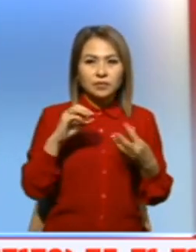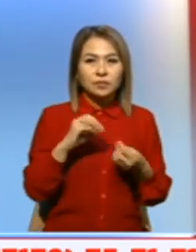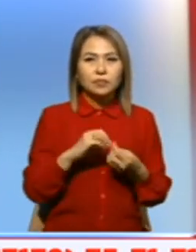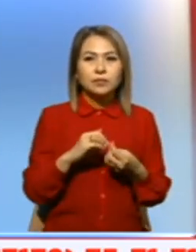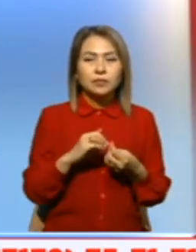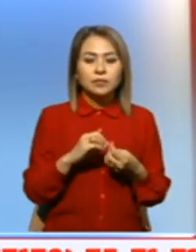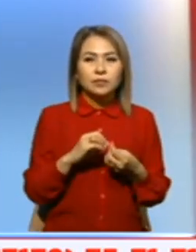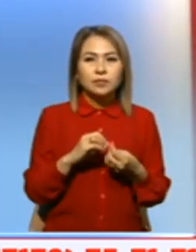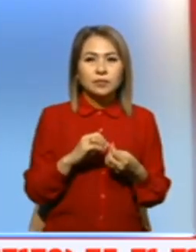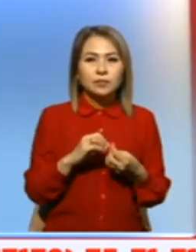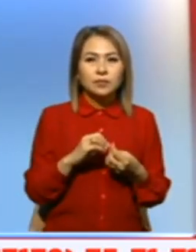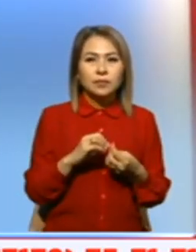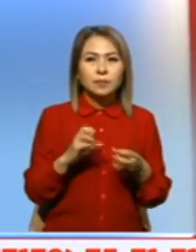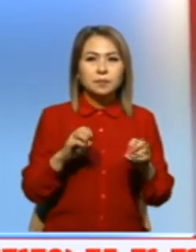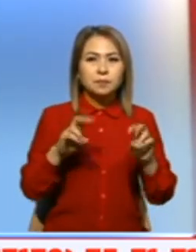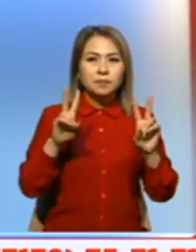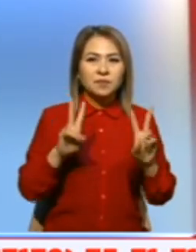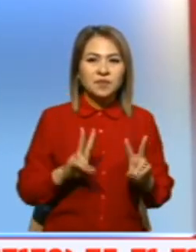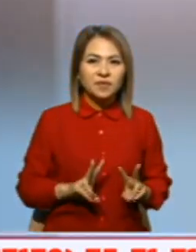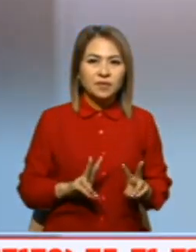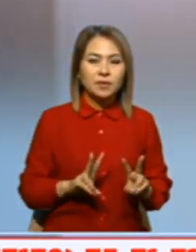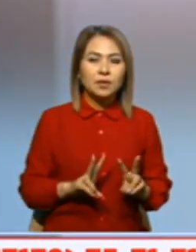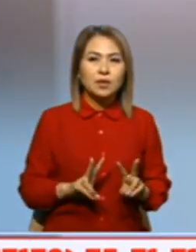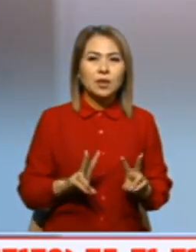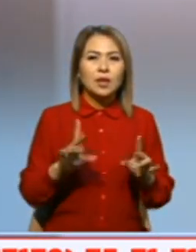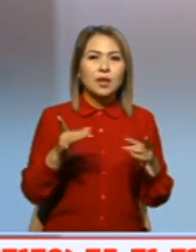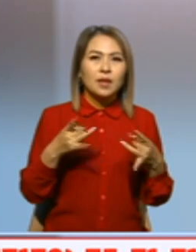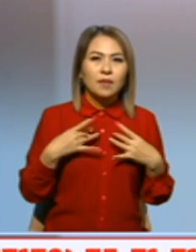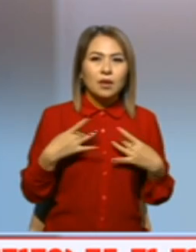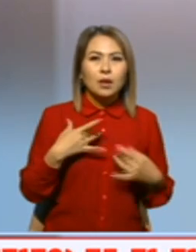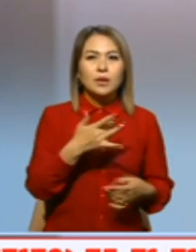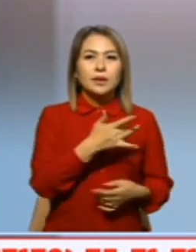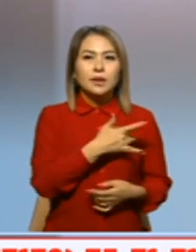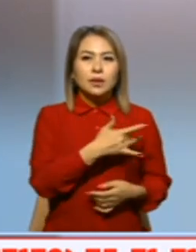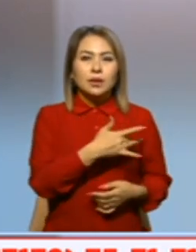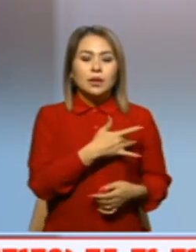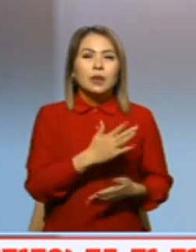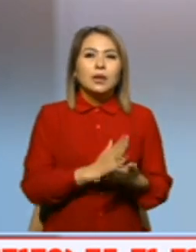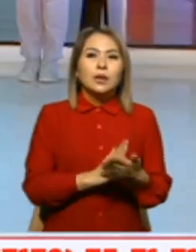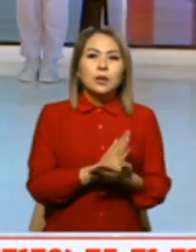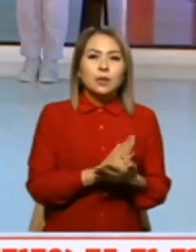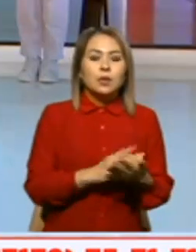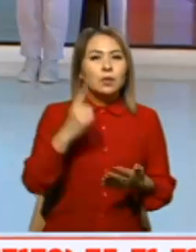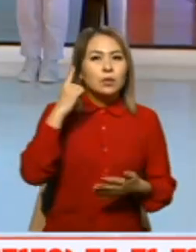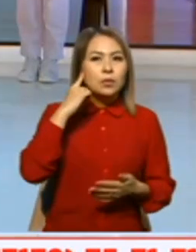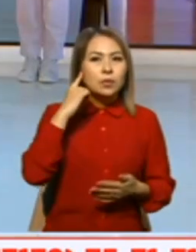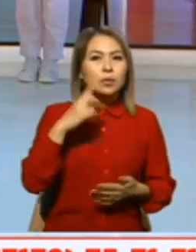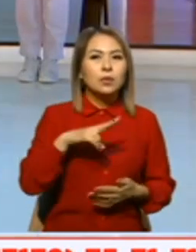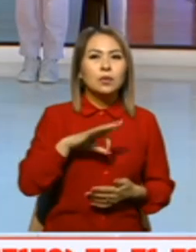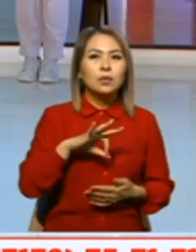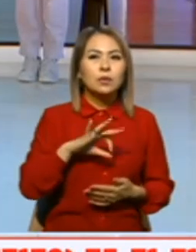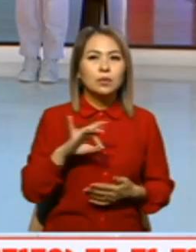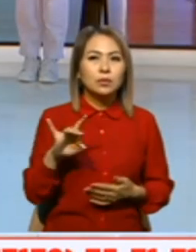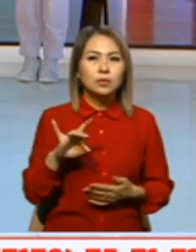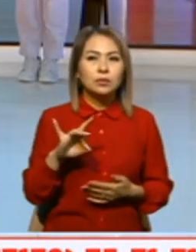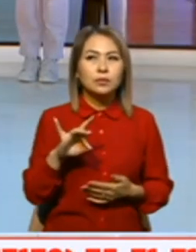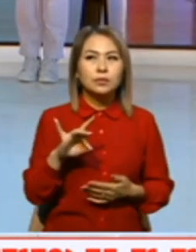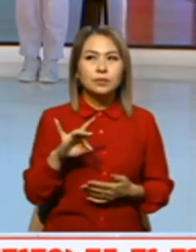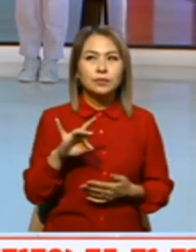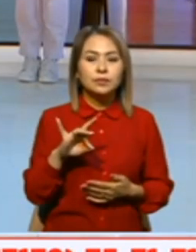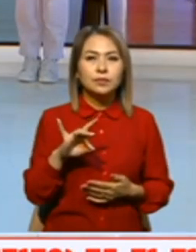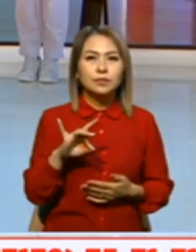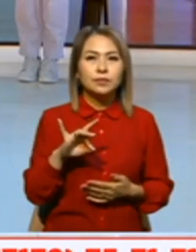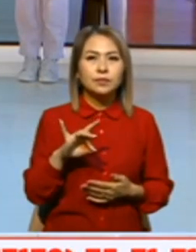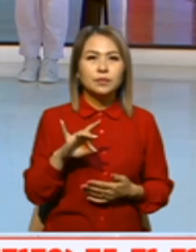көп мамандардың қарауында, яғни невропатолог, кардиолог, хирург, лор, жаңағы тағы кім